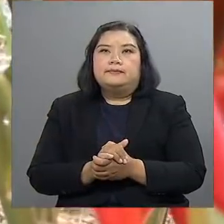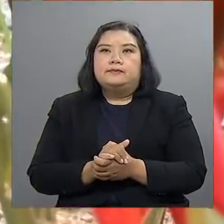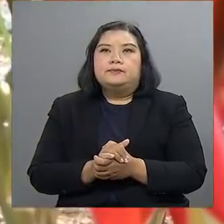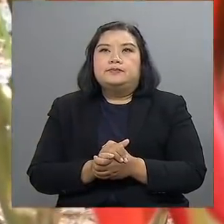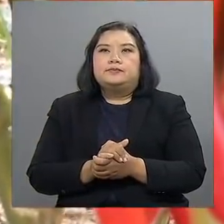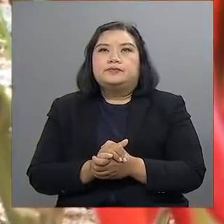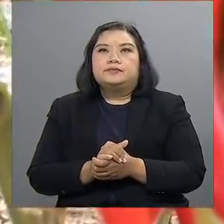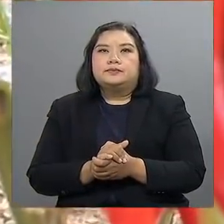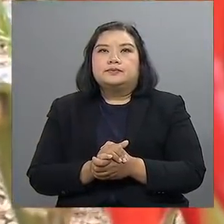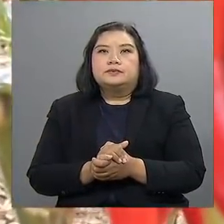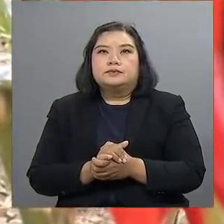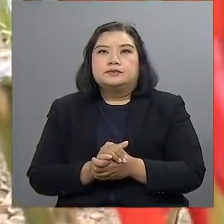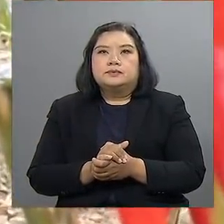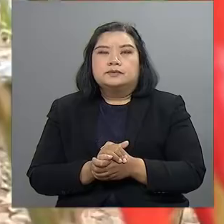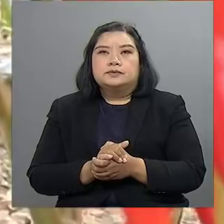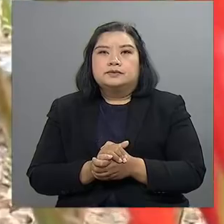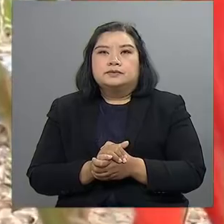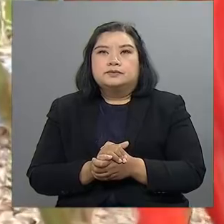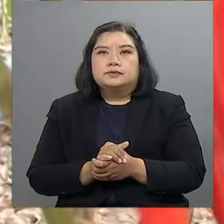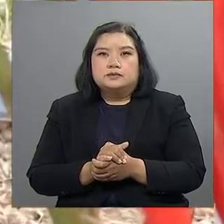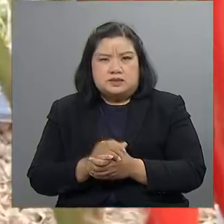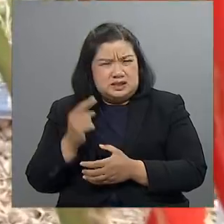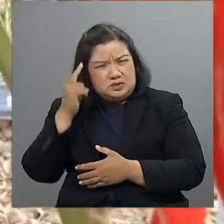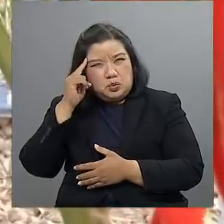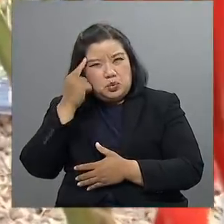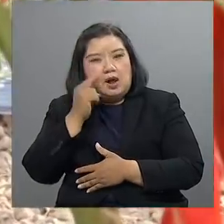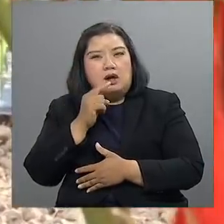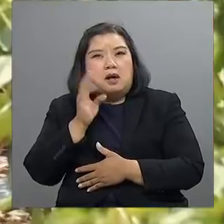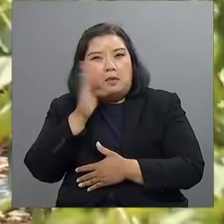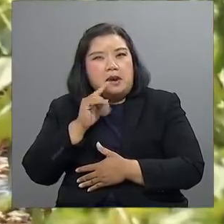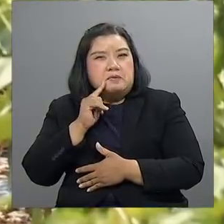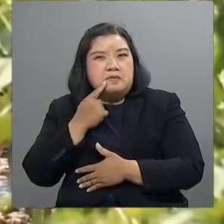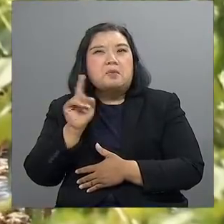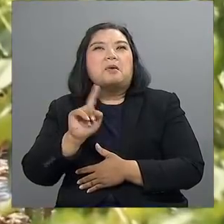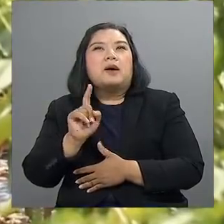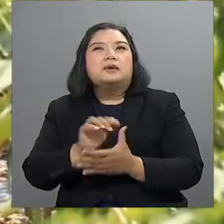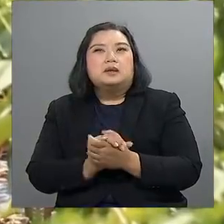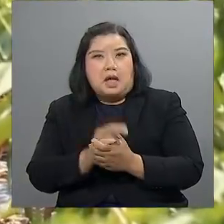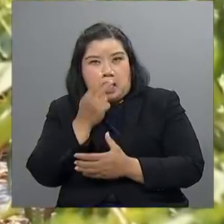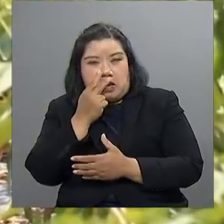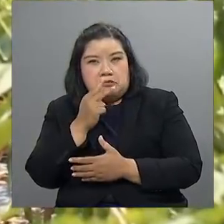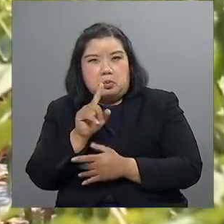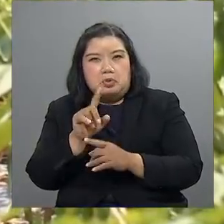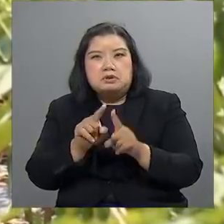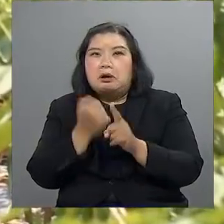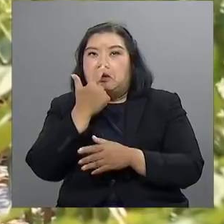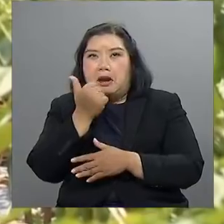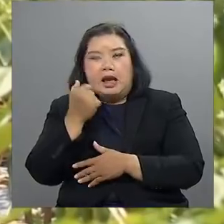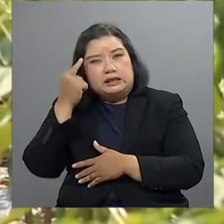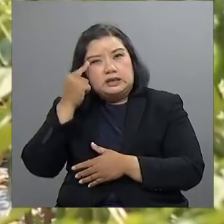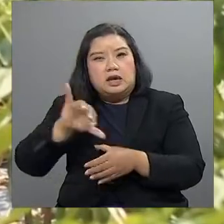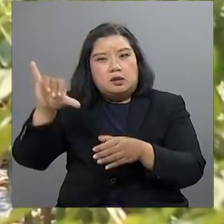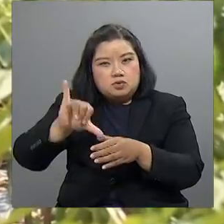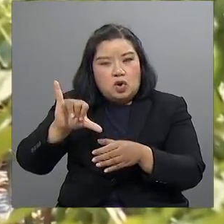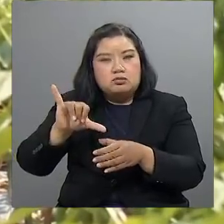พันแม่ปิง คร ับรสชาติเป็นไงไม่รู้เนาะ เผ็ด สีม ัน สดสวยดีน่าจะไปทำพวกซอสพวกน้ำจิ้มเนาะ ไม่เ